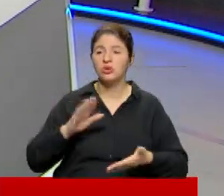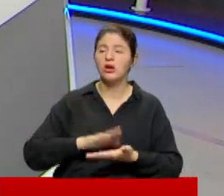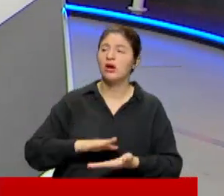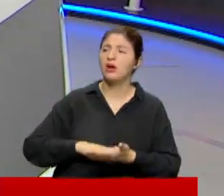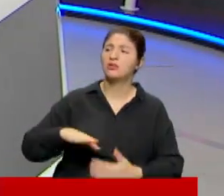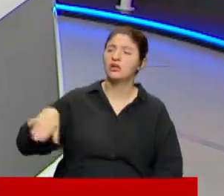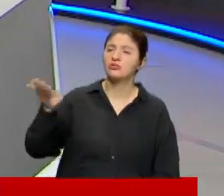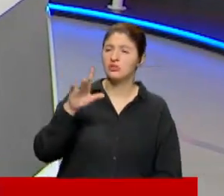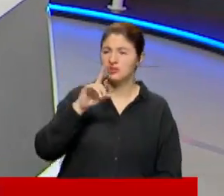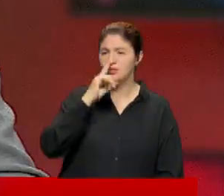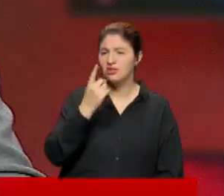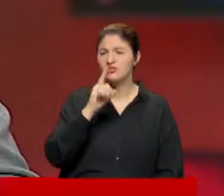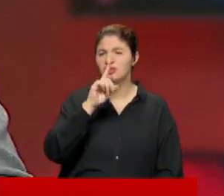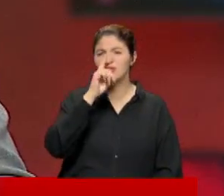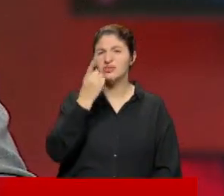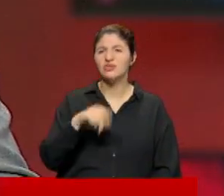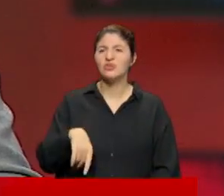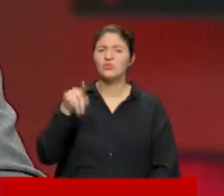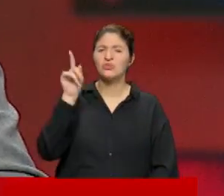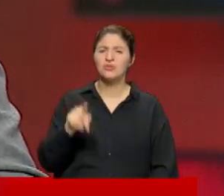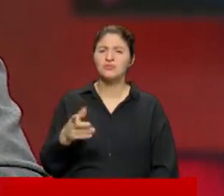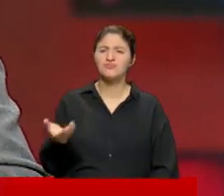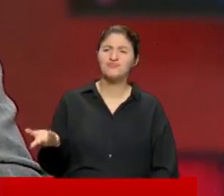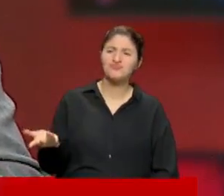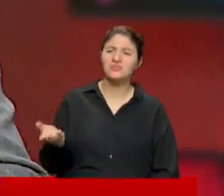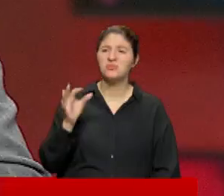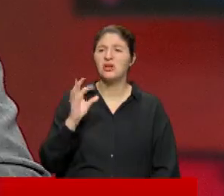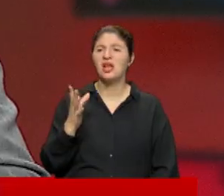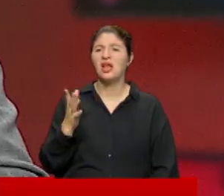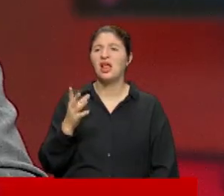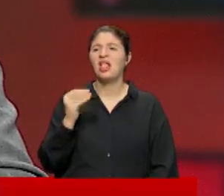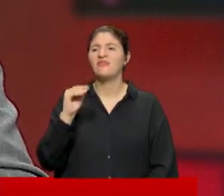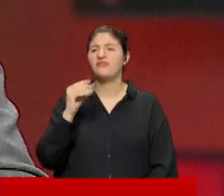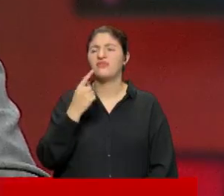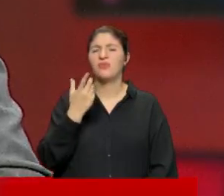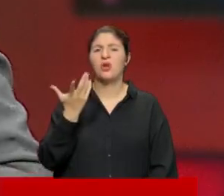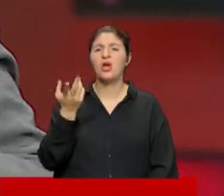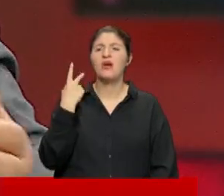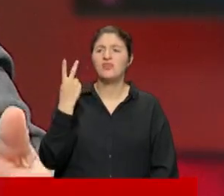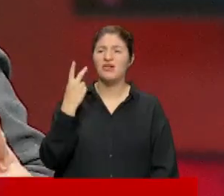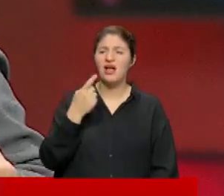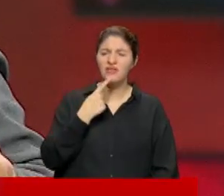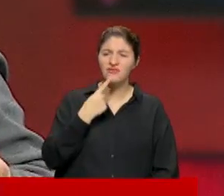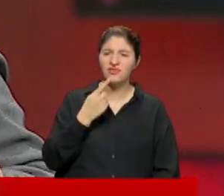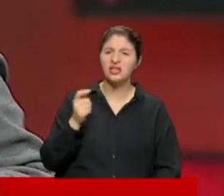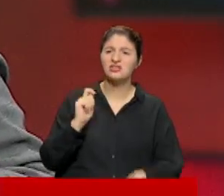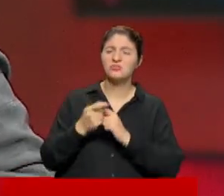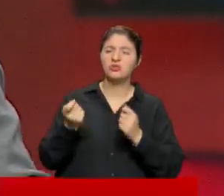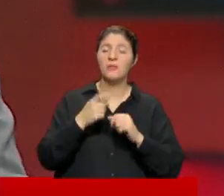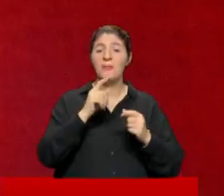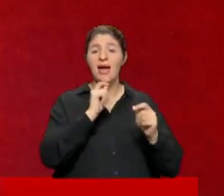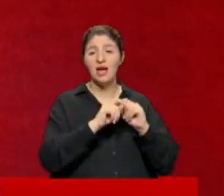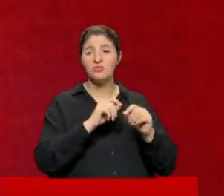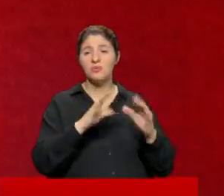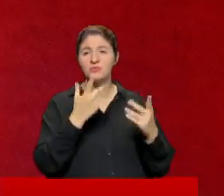arkadaşlar sadece ve sadece gündemi böyle cak çaklı laflarla değiştirmeye çalış ki